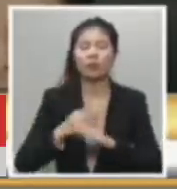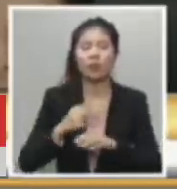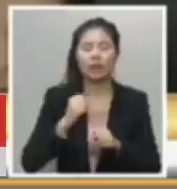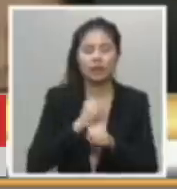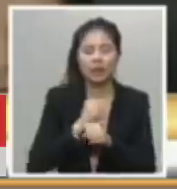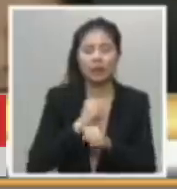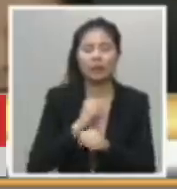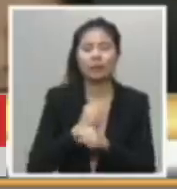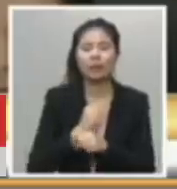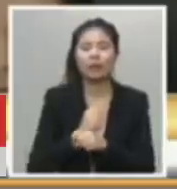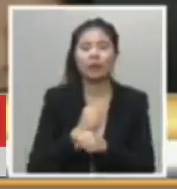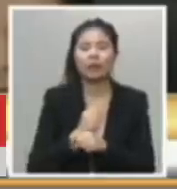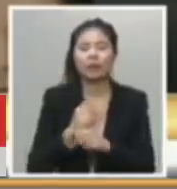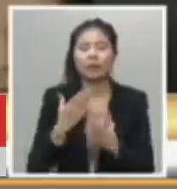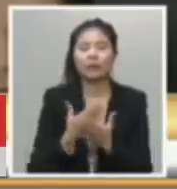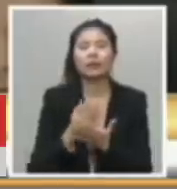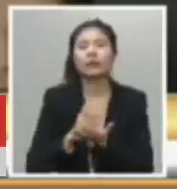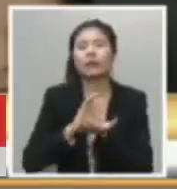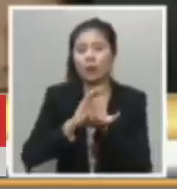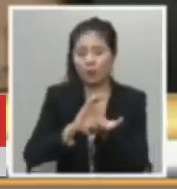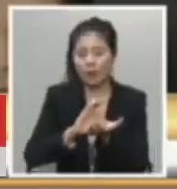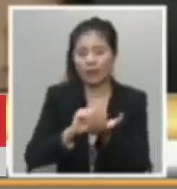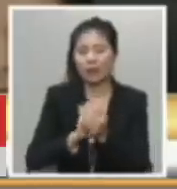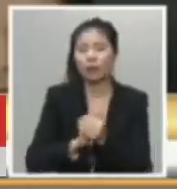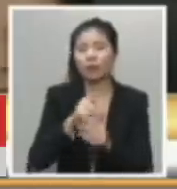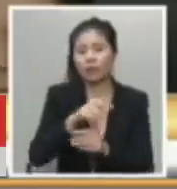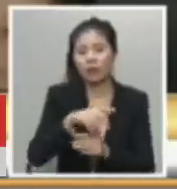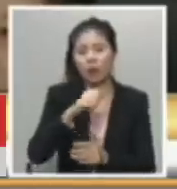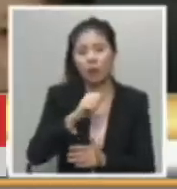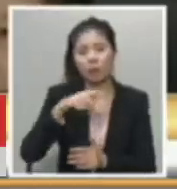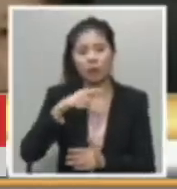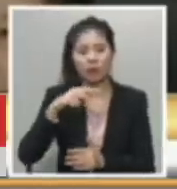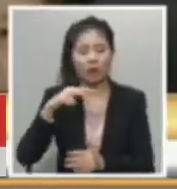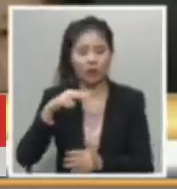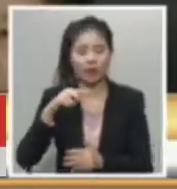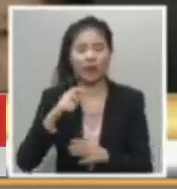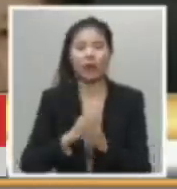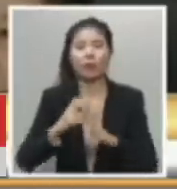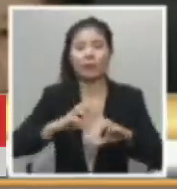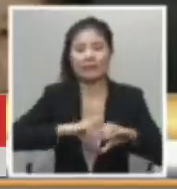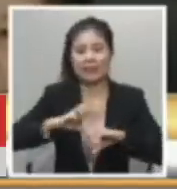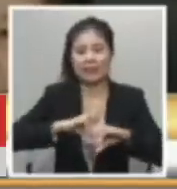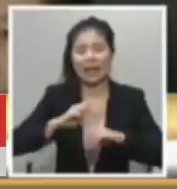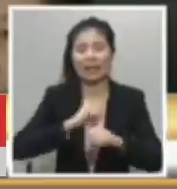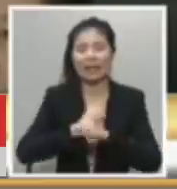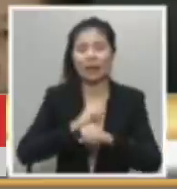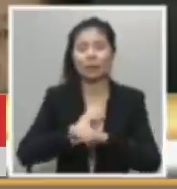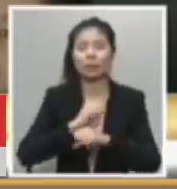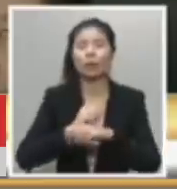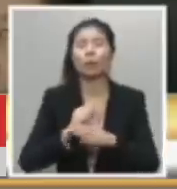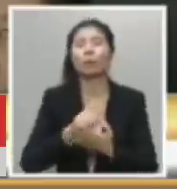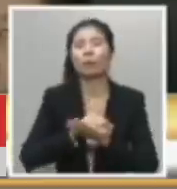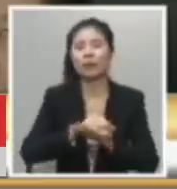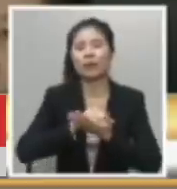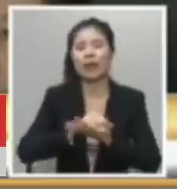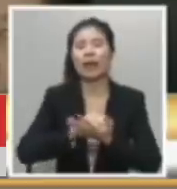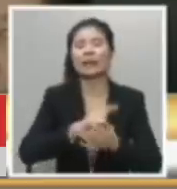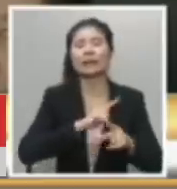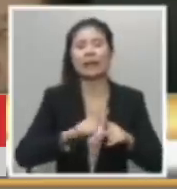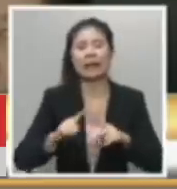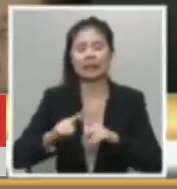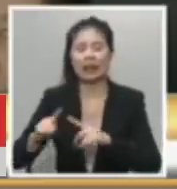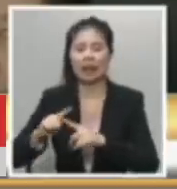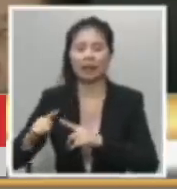ารกิจถ่ายโอนบริการสาธารณะให้กับองค์กรปกครองส่วนท้องถิ่นประการที่2คือการก